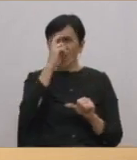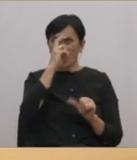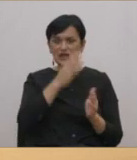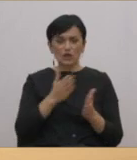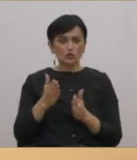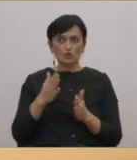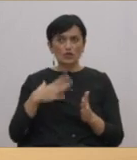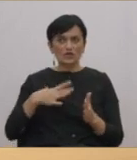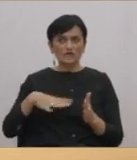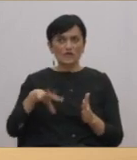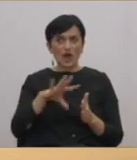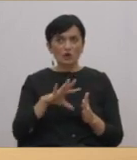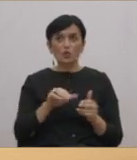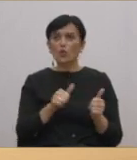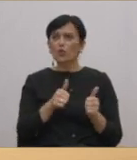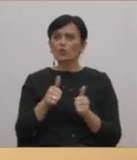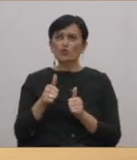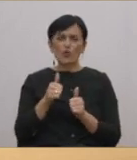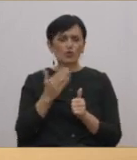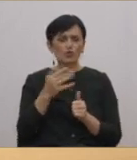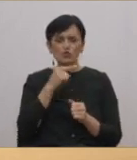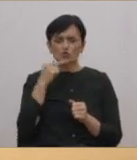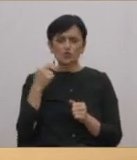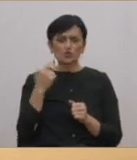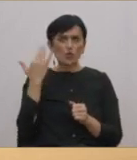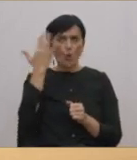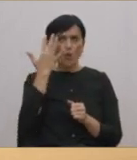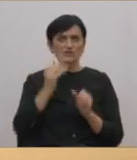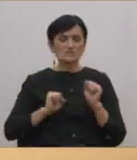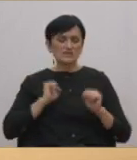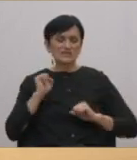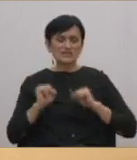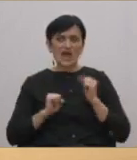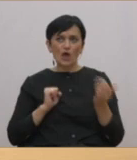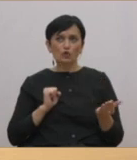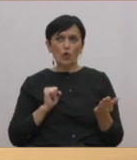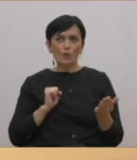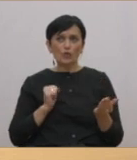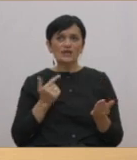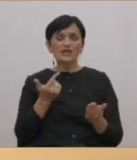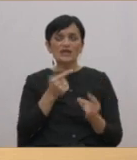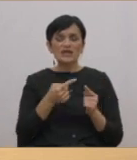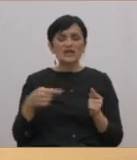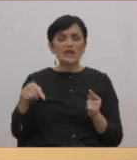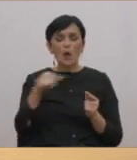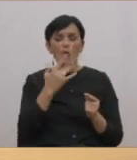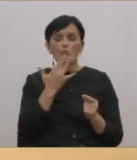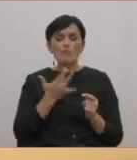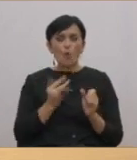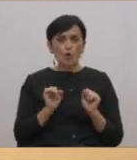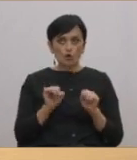ამ ქვეყანას, როგორიც არ უნდა იყოს რუსული ოცნების მცდელობა, რომ ეს გეოპოლიტიკური შესაძლებლობა,